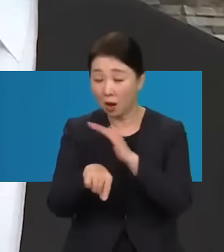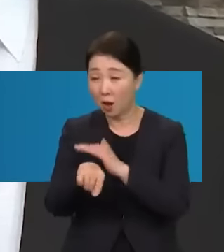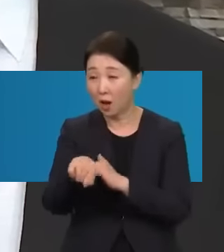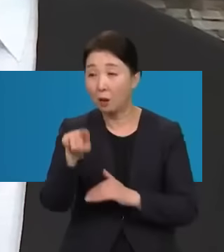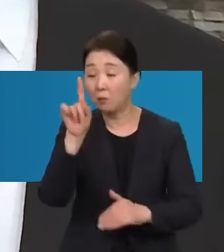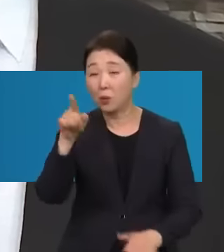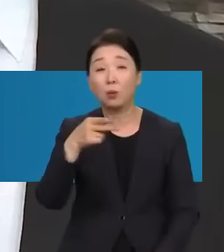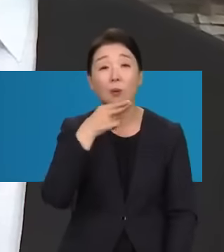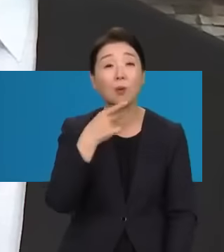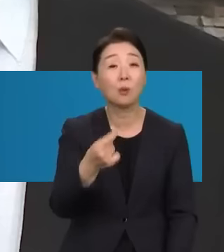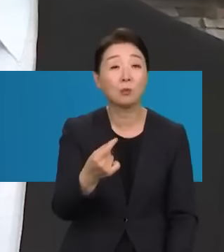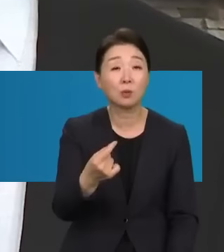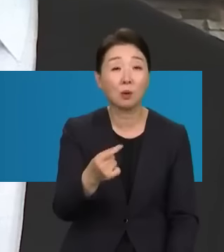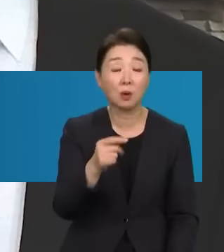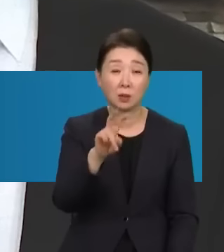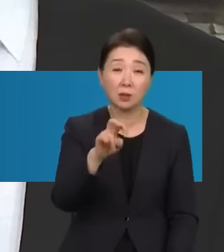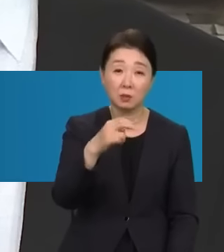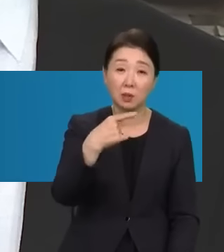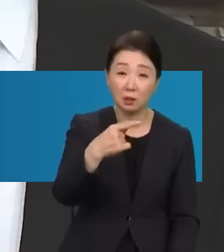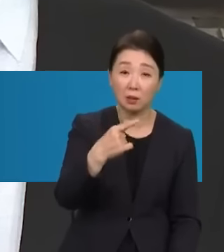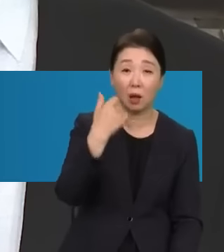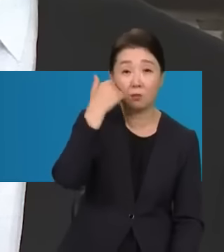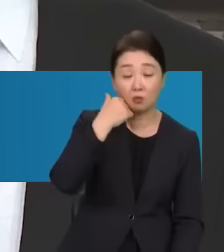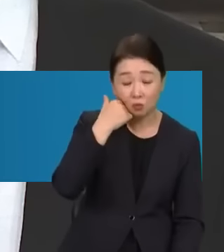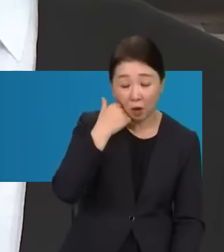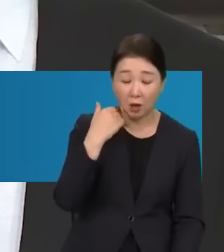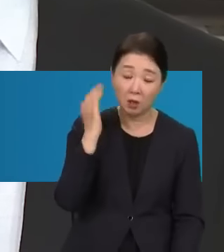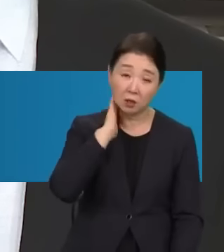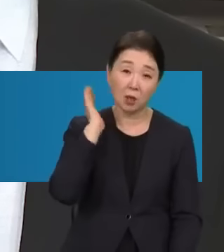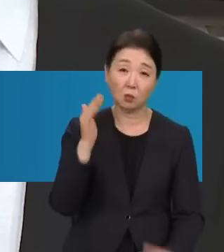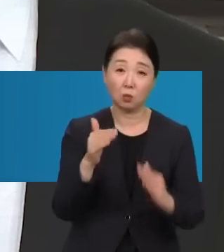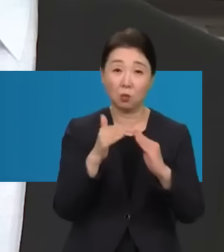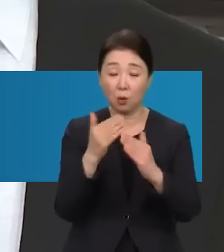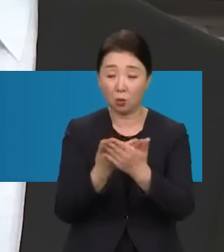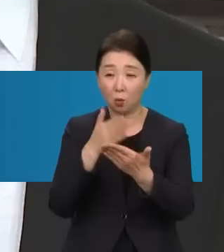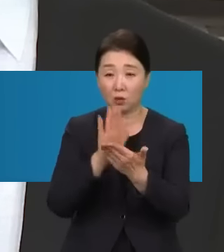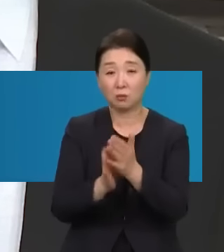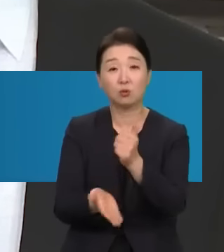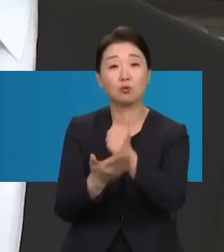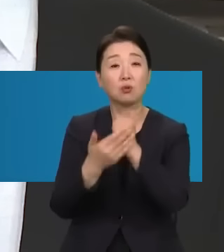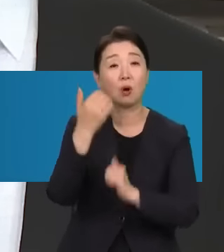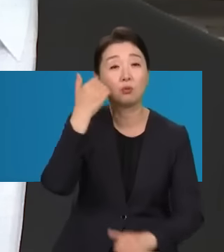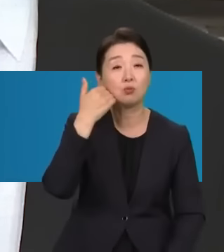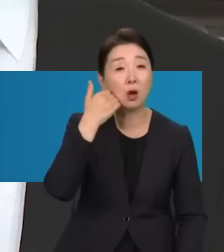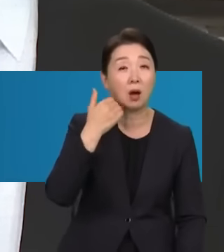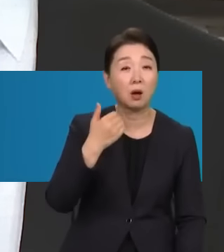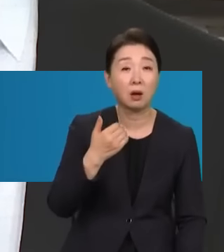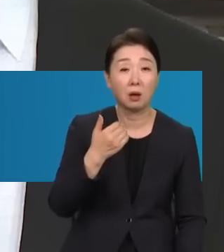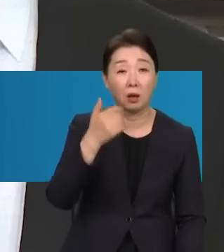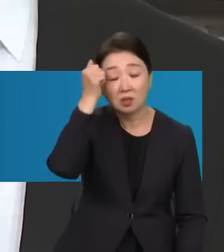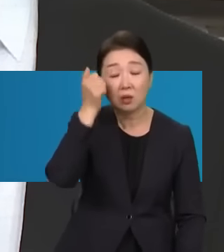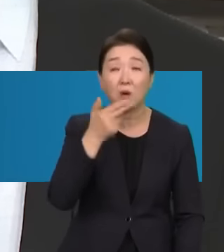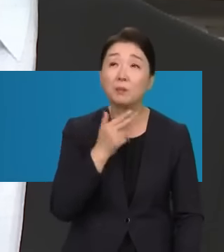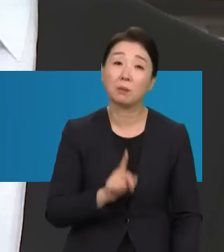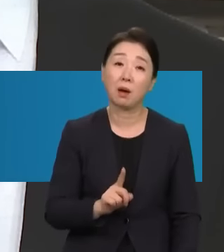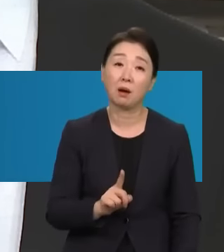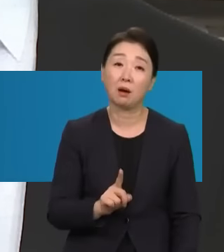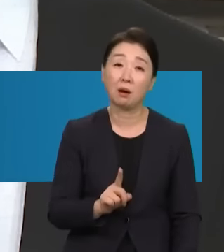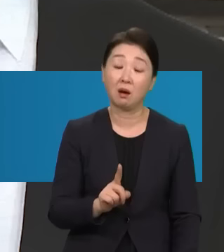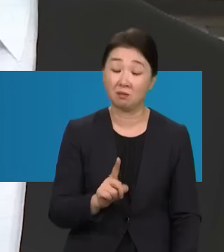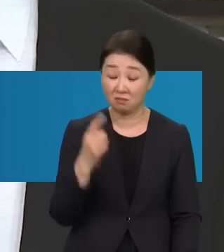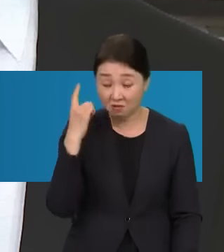번도 하지 않았고 21g을 대체 누가 관저 공사업체로 추천했는지에 대해서도 기억나지 않는다는